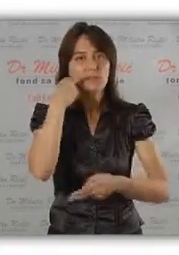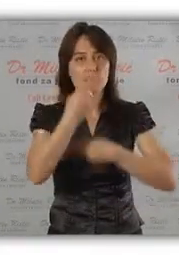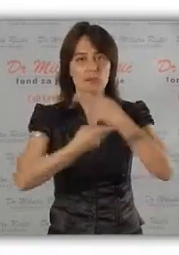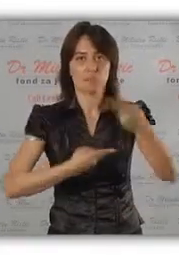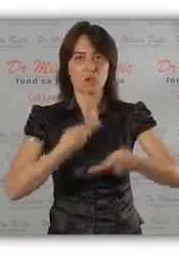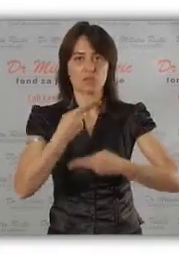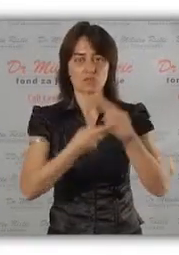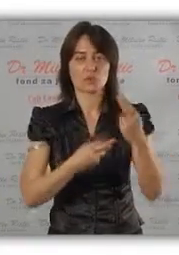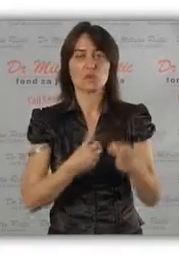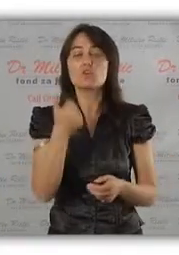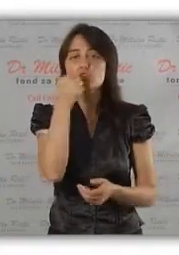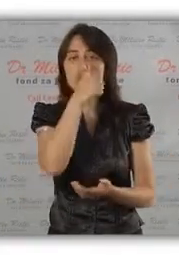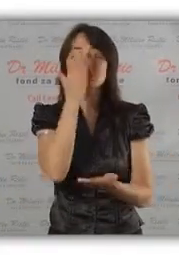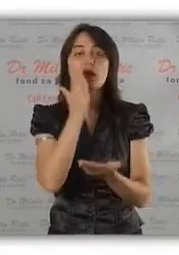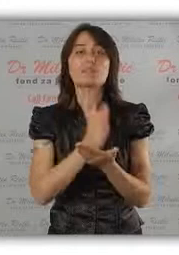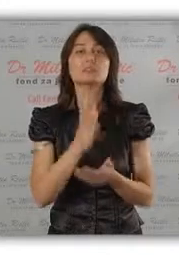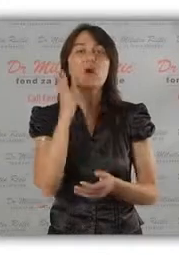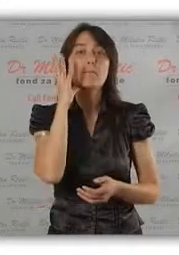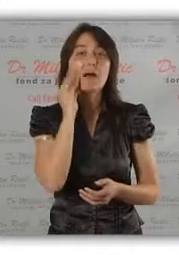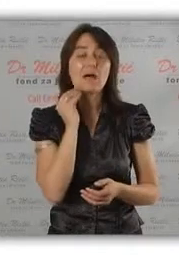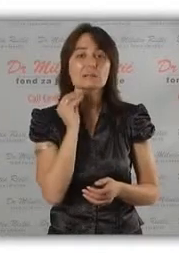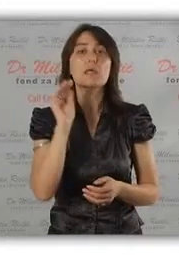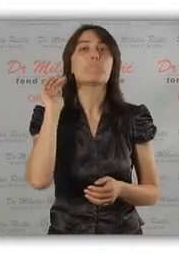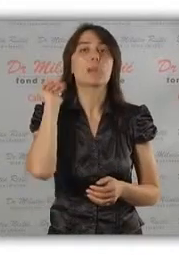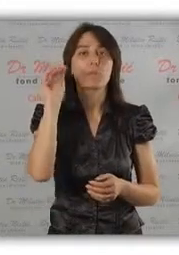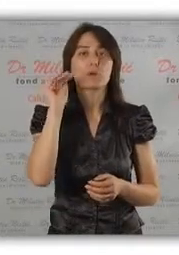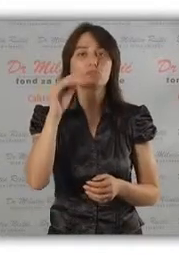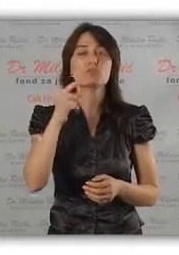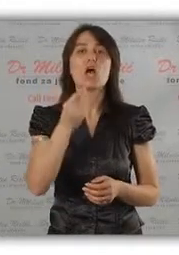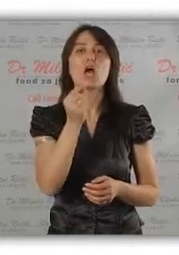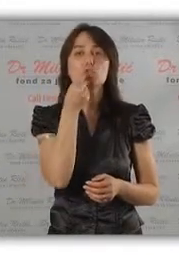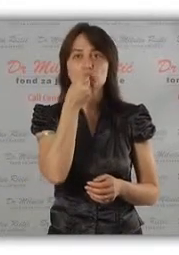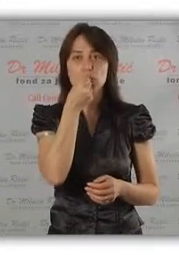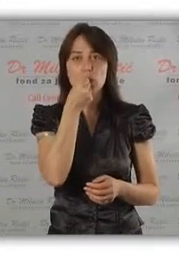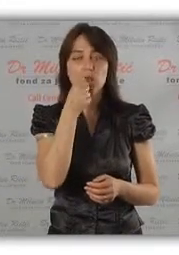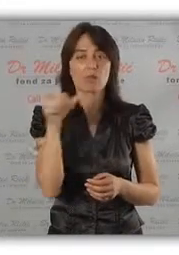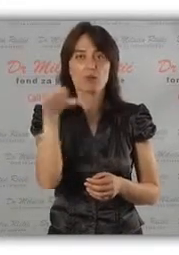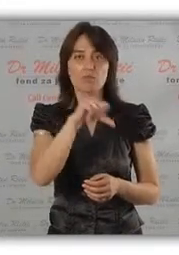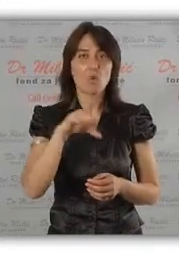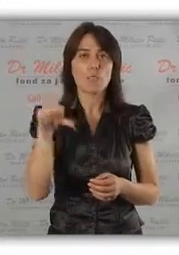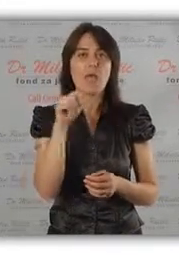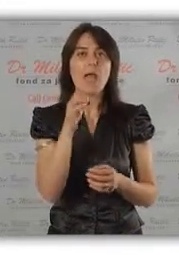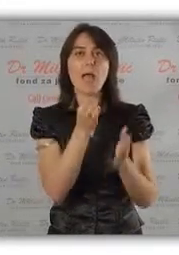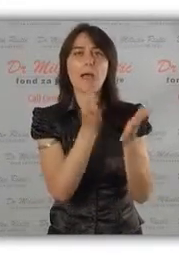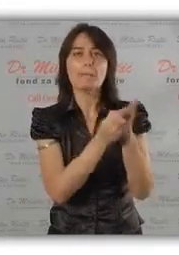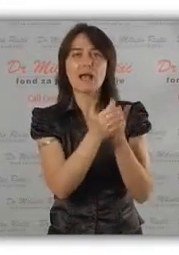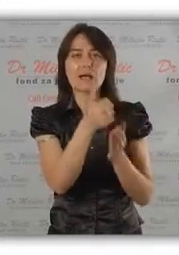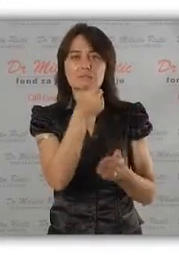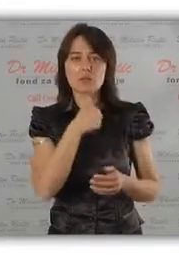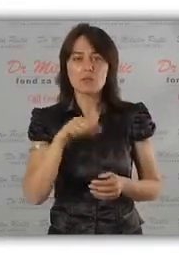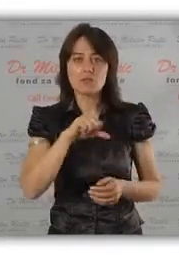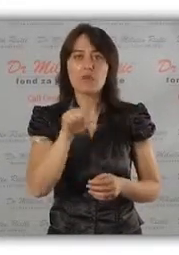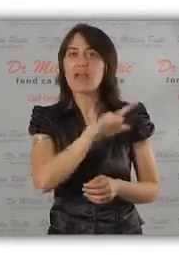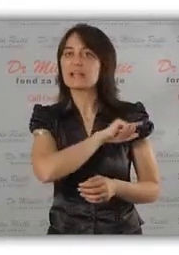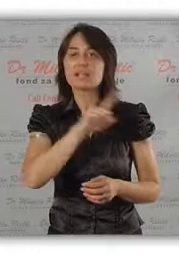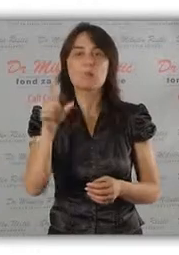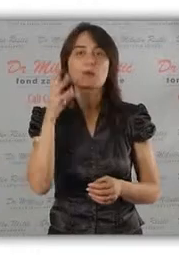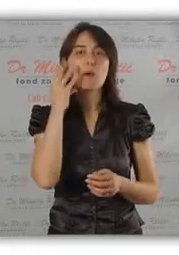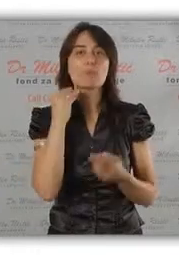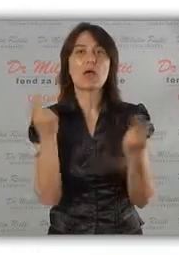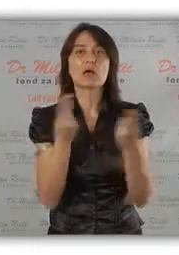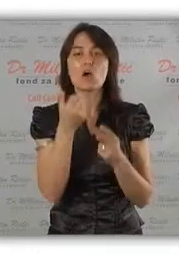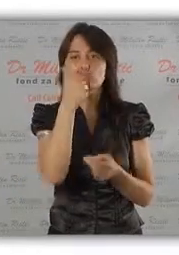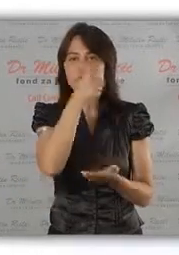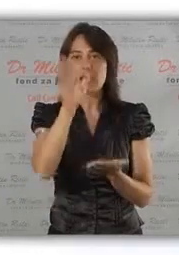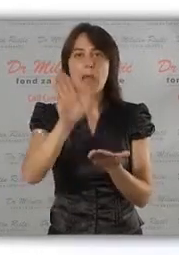industrijski proizvedeni suhomesnati proizvodi. Što se tiče masti, preporučuje se znači suncokretovo ulje, maslinovo